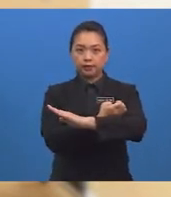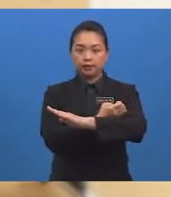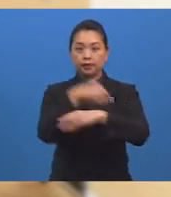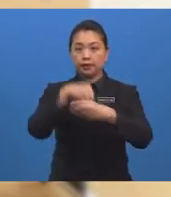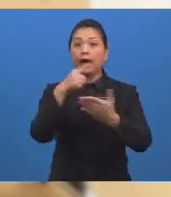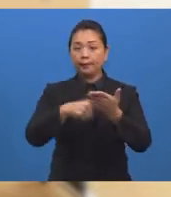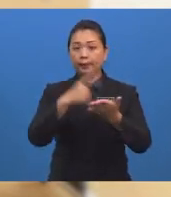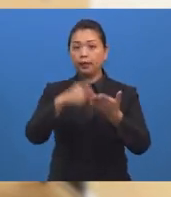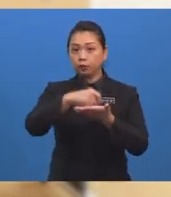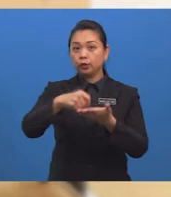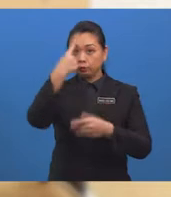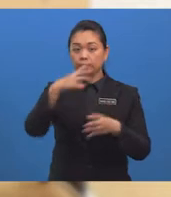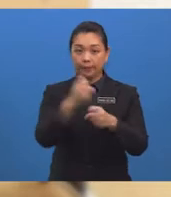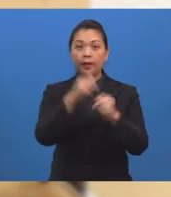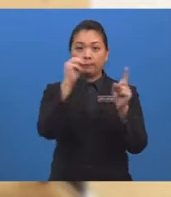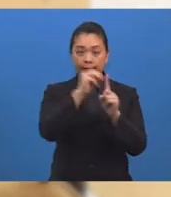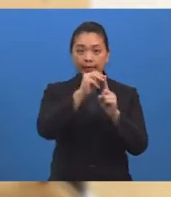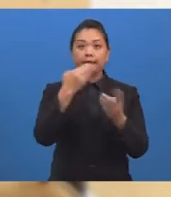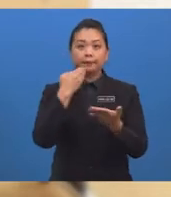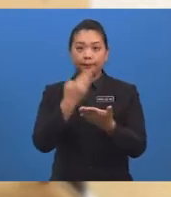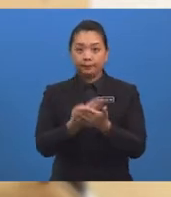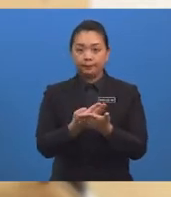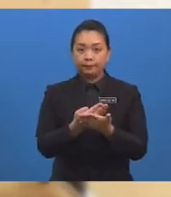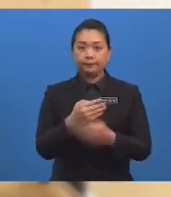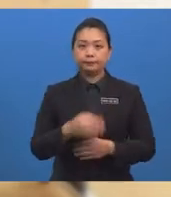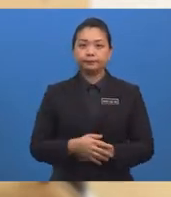ditulis memberi markah yang baik kepada para pelajar.